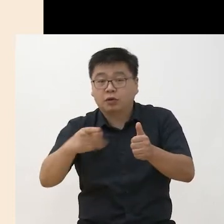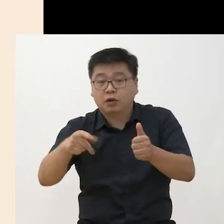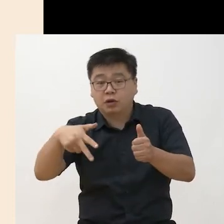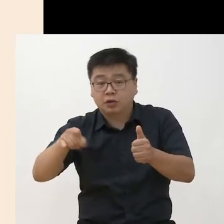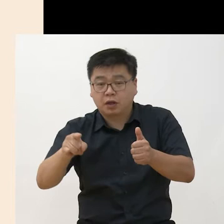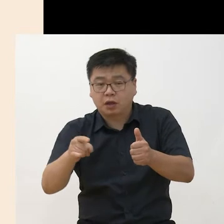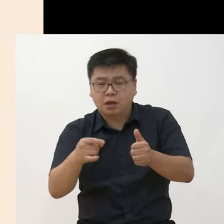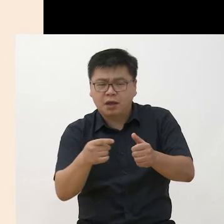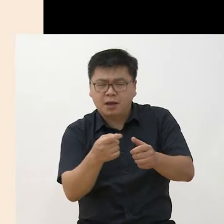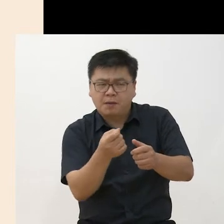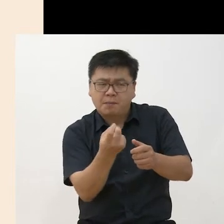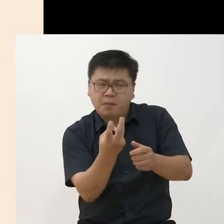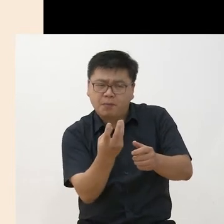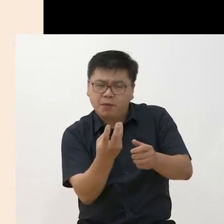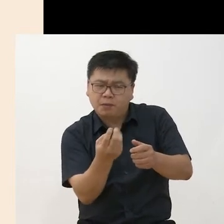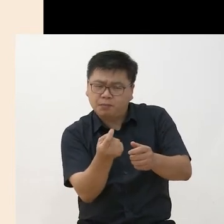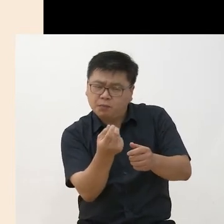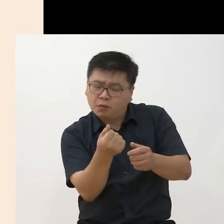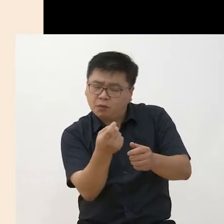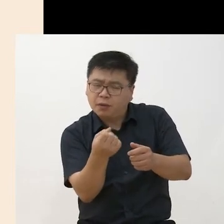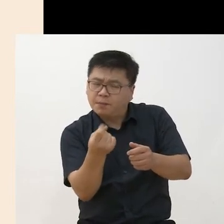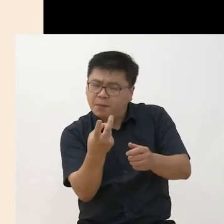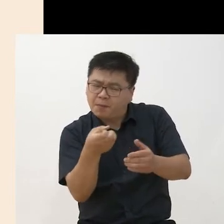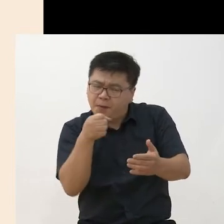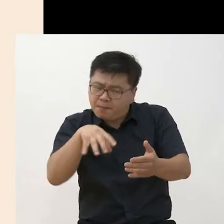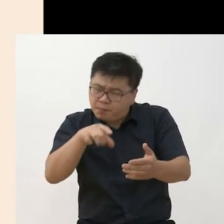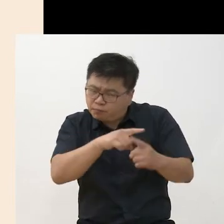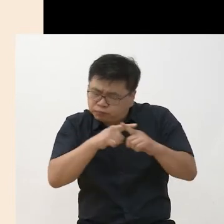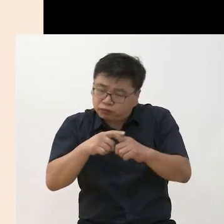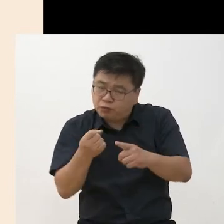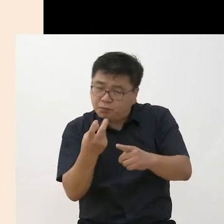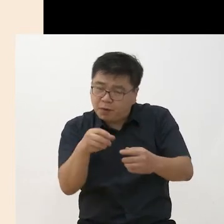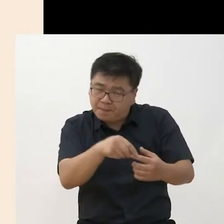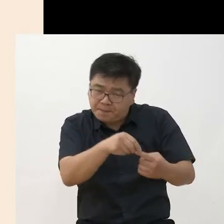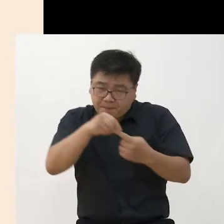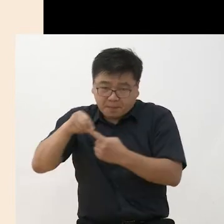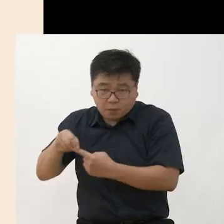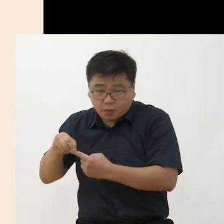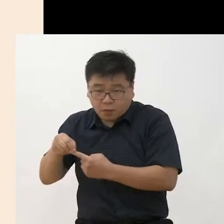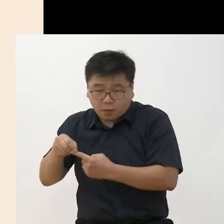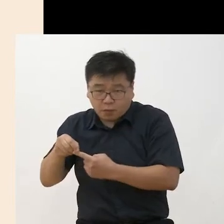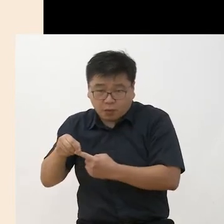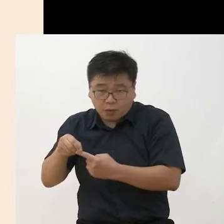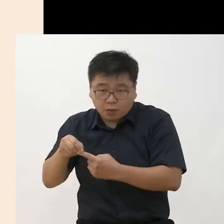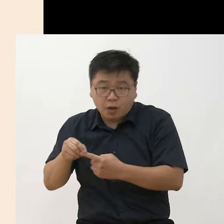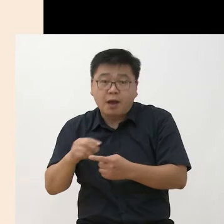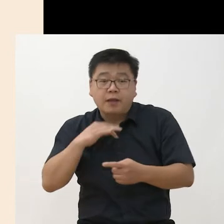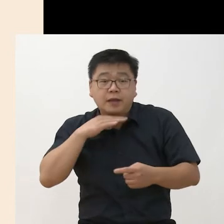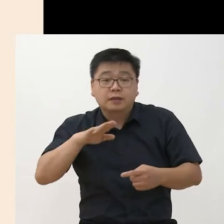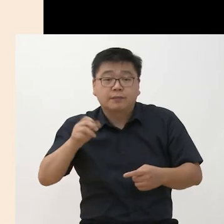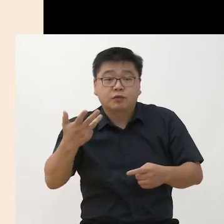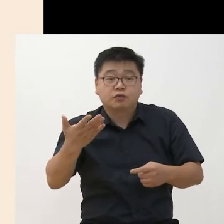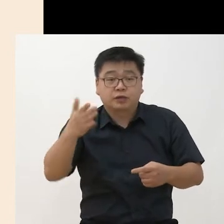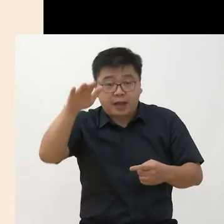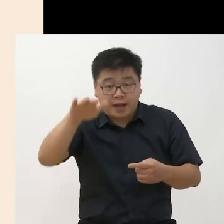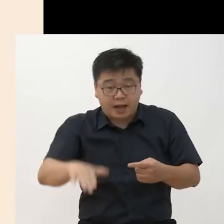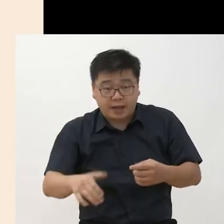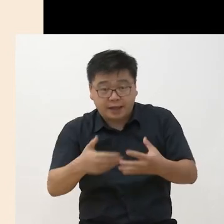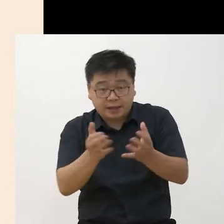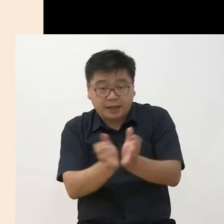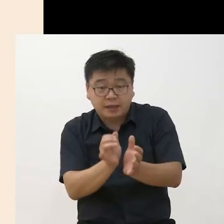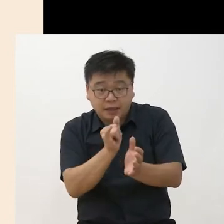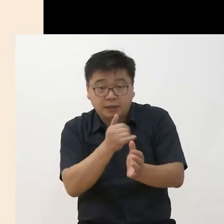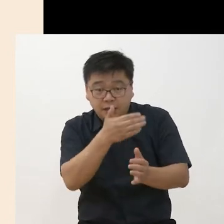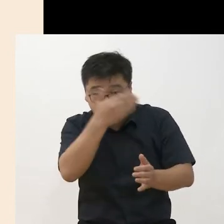전원이 만 39세 이하인 단체를 의미합니다. 그리고 공모하는 예술